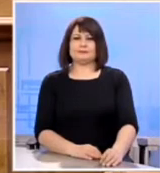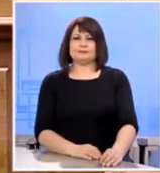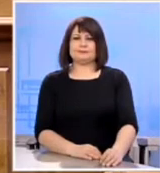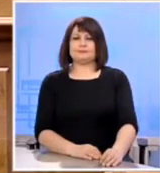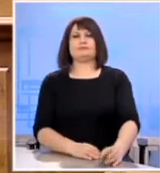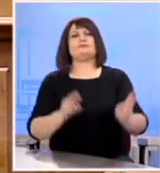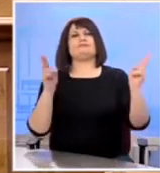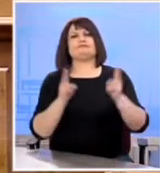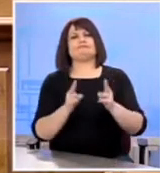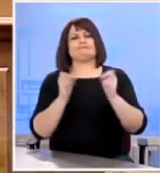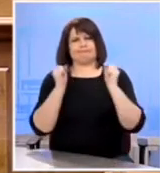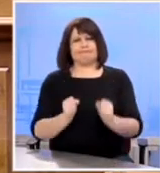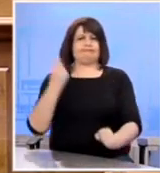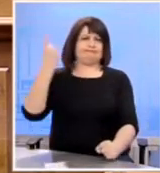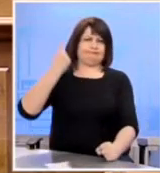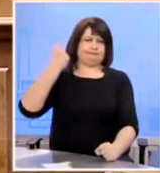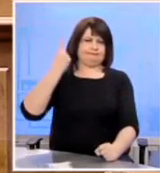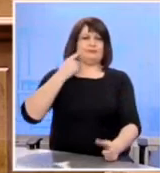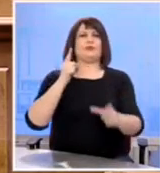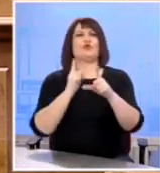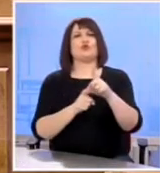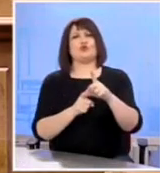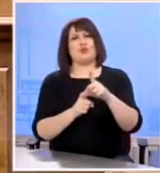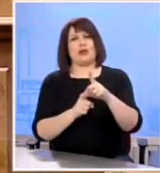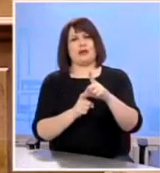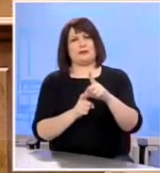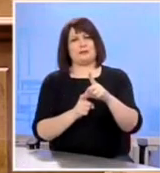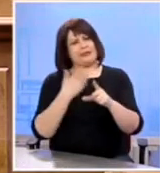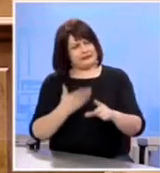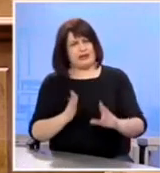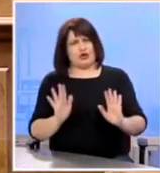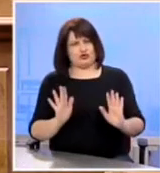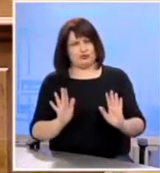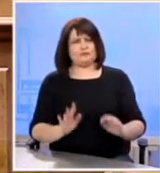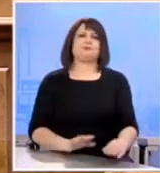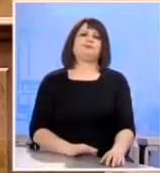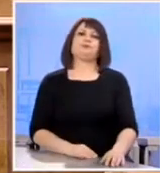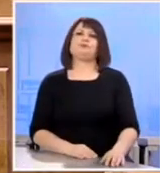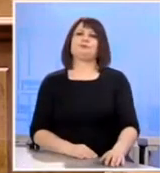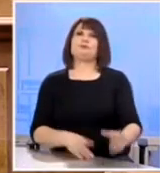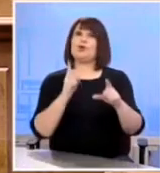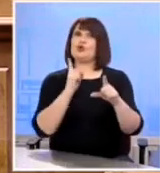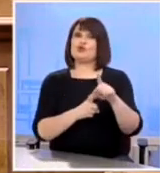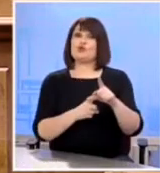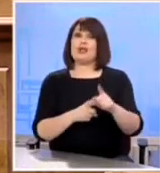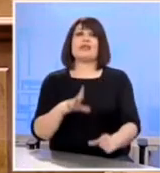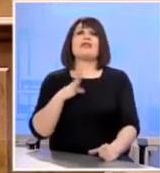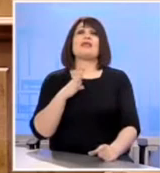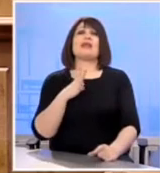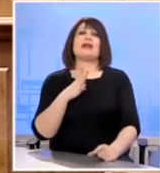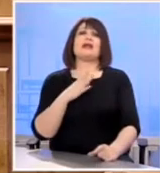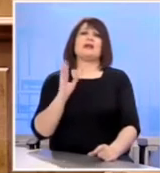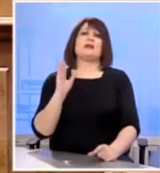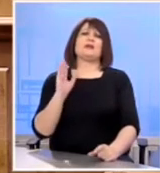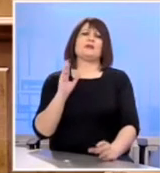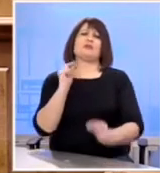2 λόγια για τη βασική κριτική που ασκεί το ΚΚΕ και θα κλείσω. Το ΚΚΕ δεν θέλει να επιστρέψουν οι παλιές παθογένειες,